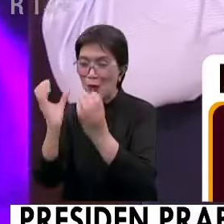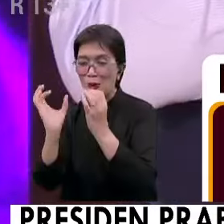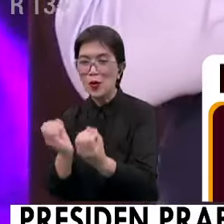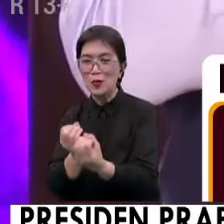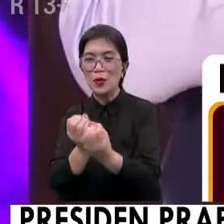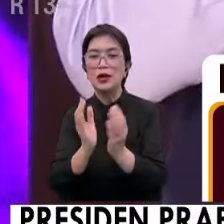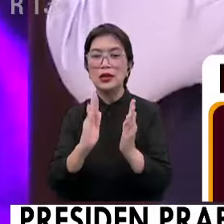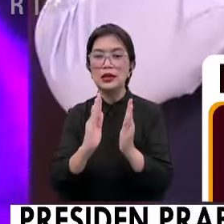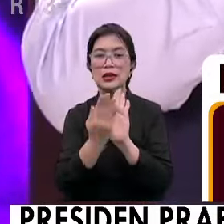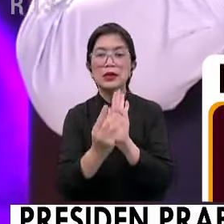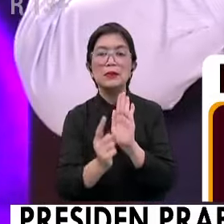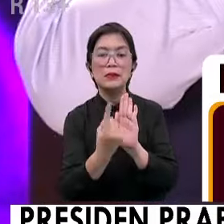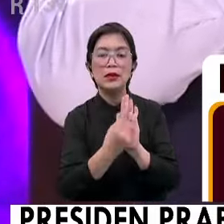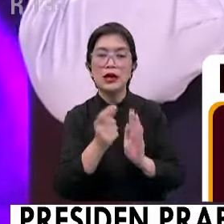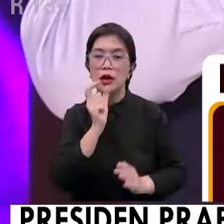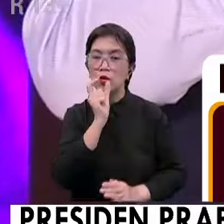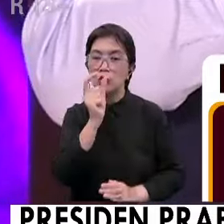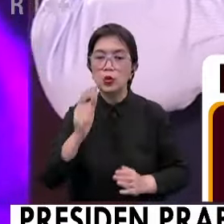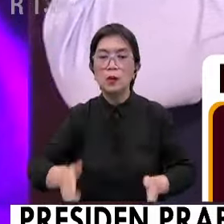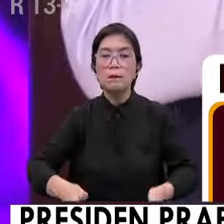untuk membangun Mimika bersama.